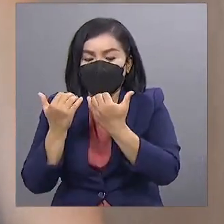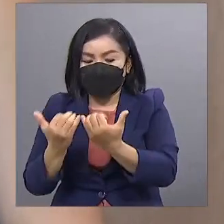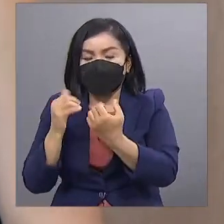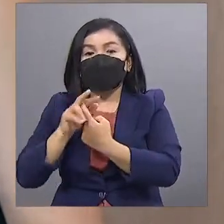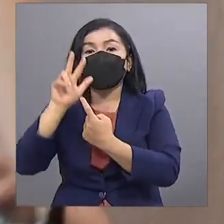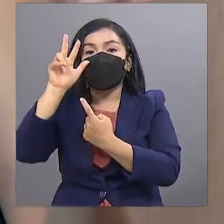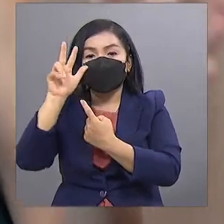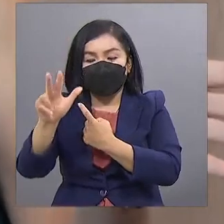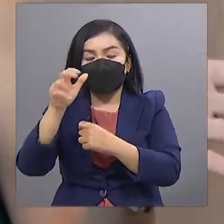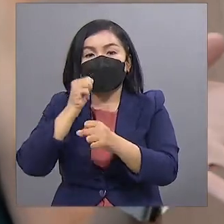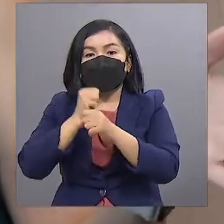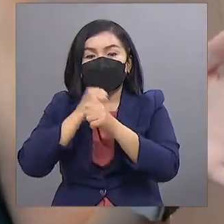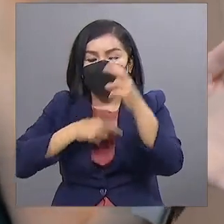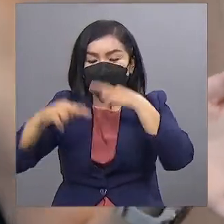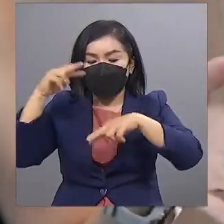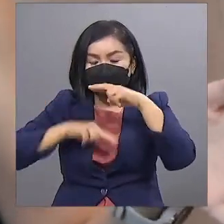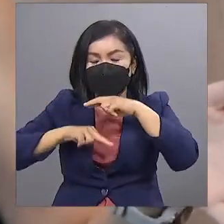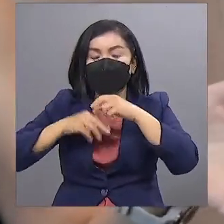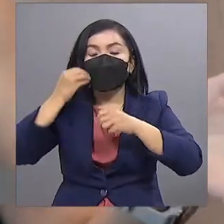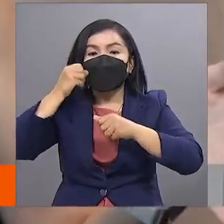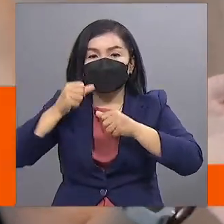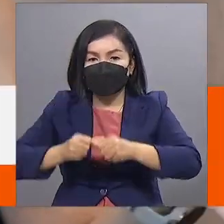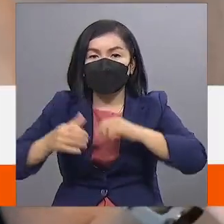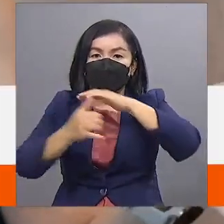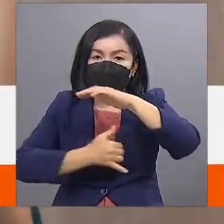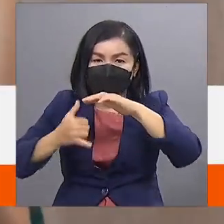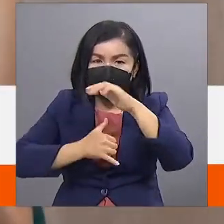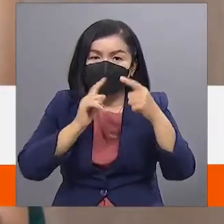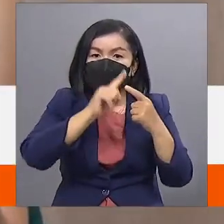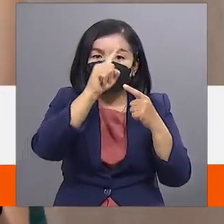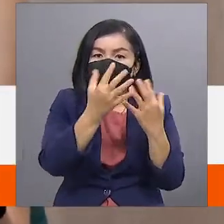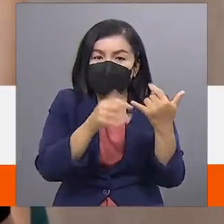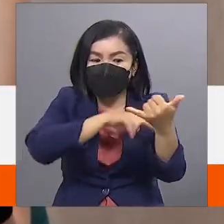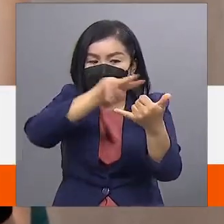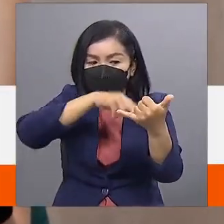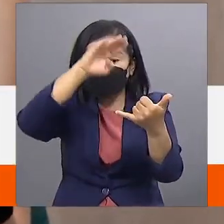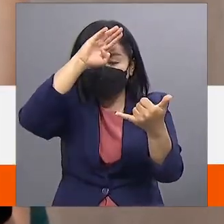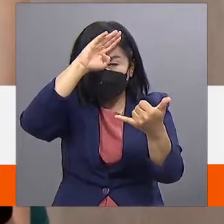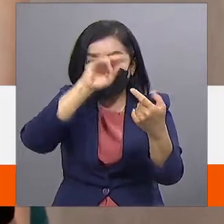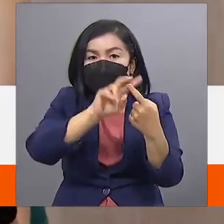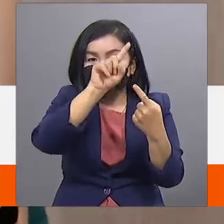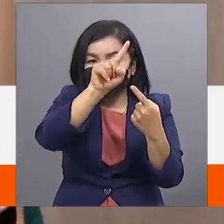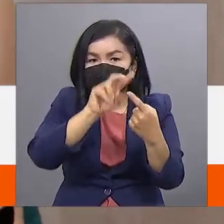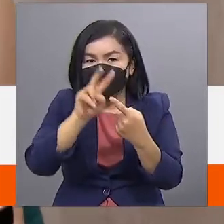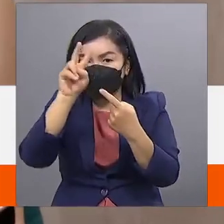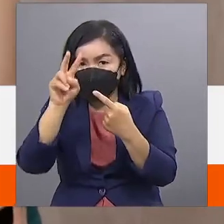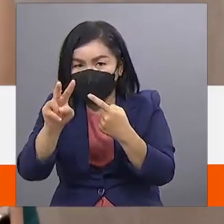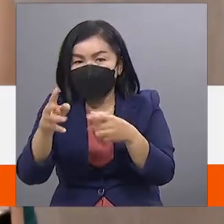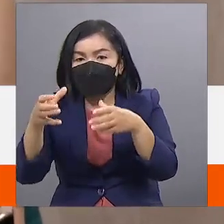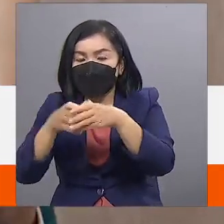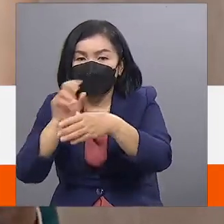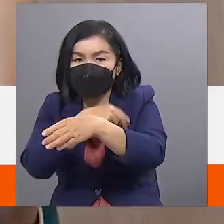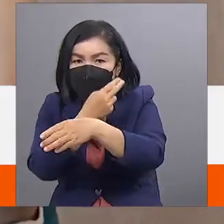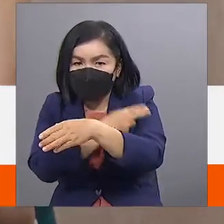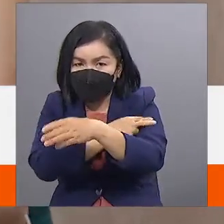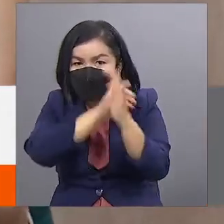isolationเฟส 1 คอเฟสที่เรารอเคสตอนแก ๆ เลยค่ะเฟสท 2 คืเฟสที่ทางทีมแทยชนบทเข้ามาตรจเชิง